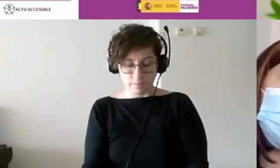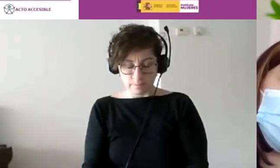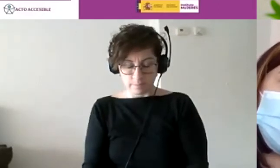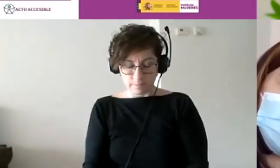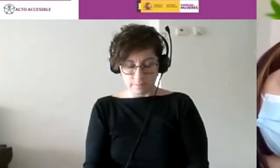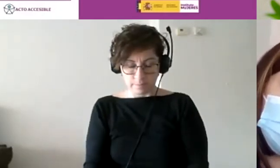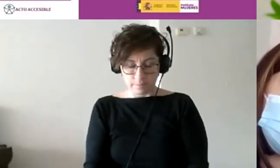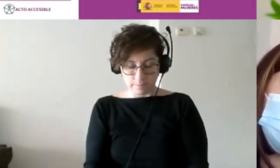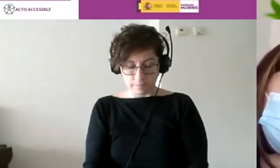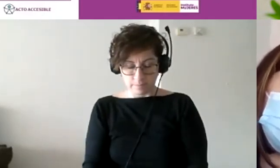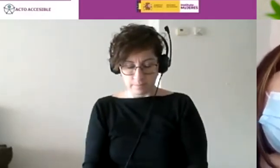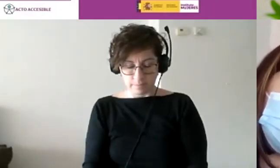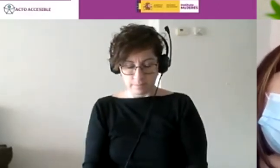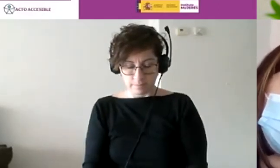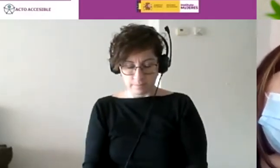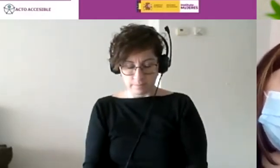не можу вже